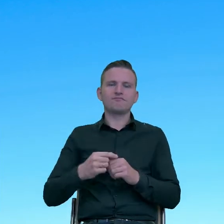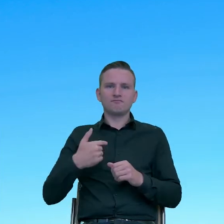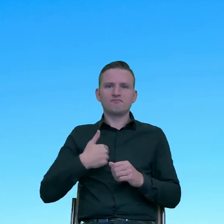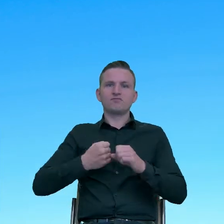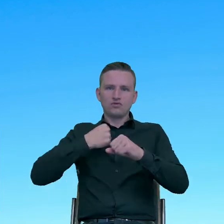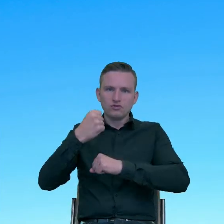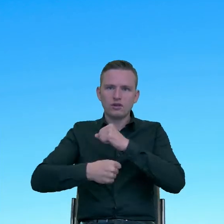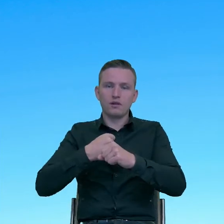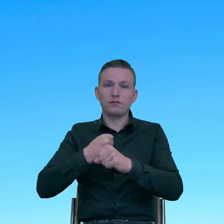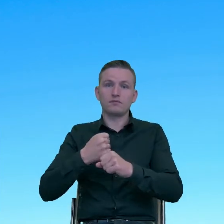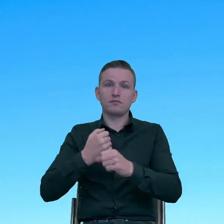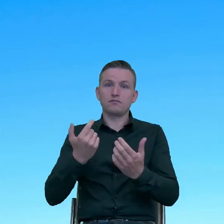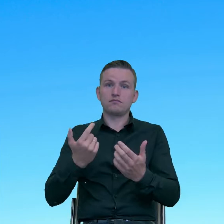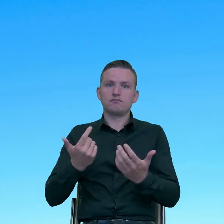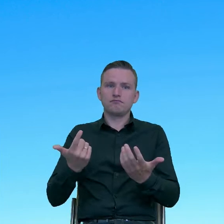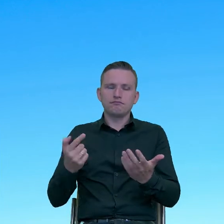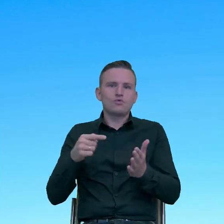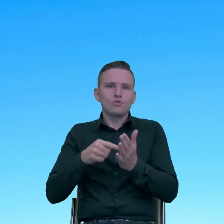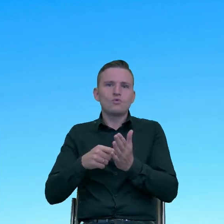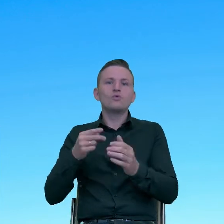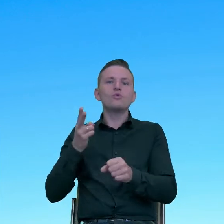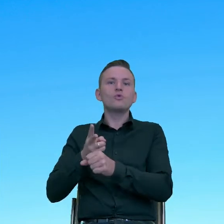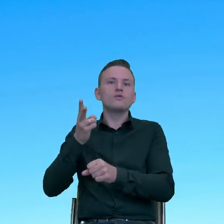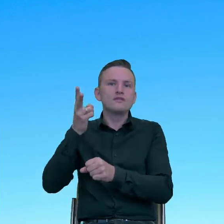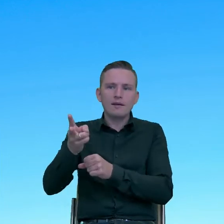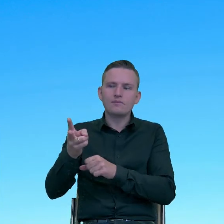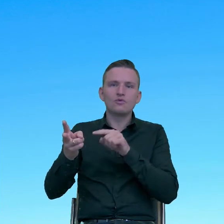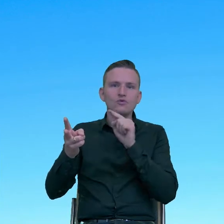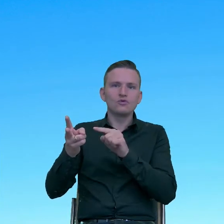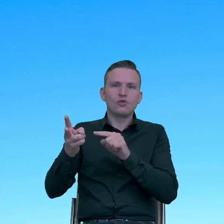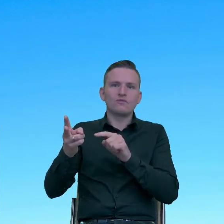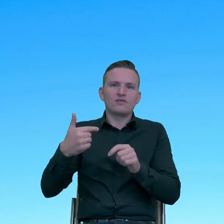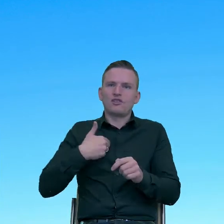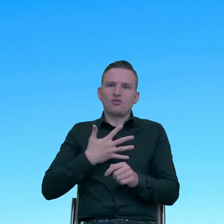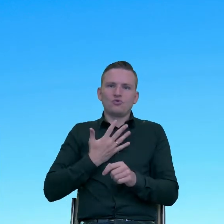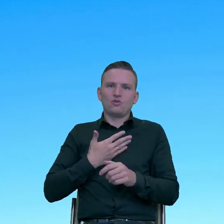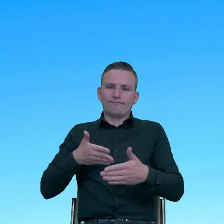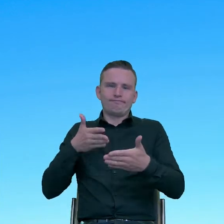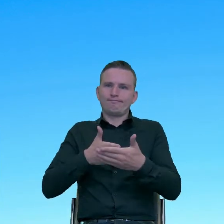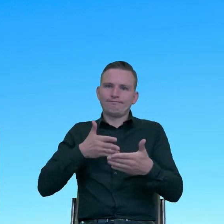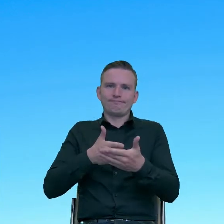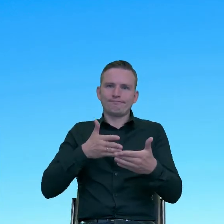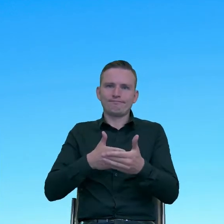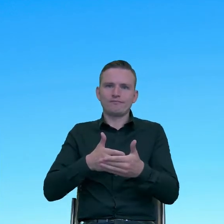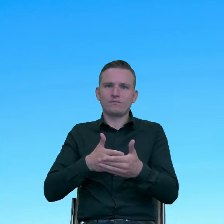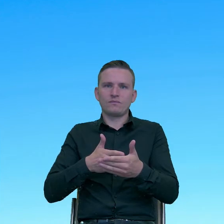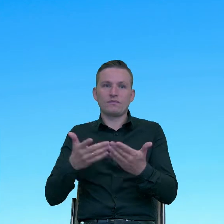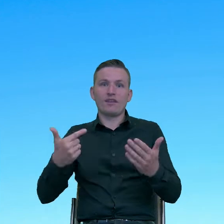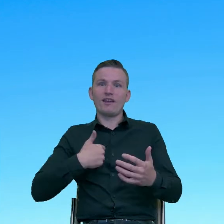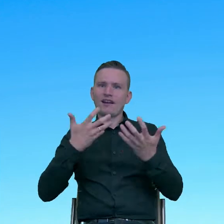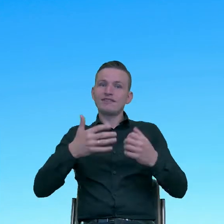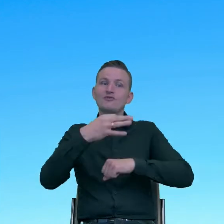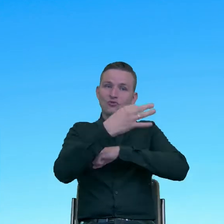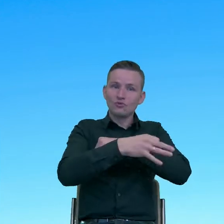kolejny ta dostępność była dla mnie czymś nieosiągalnym, ponieważ z jednych ze studiów zostałem wyrzucony właśnie przez